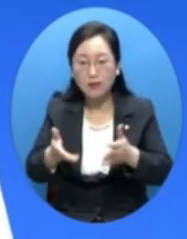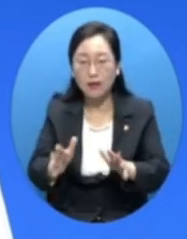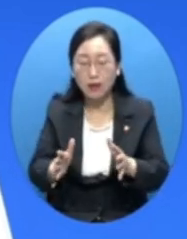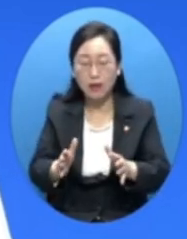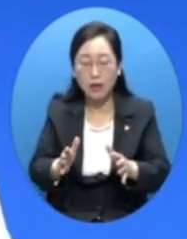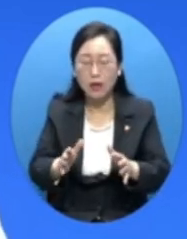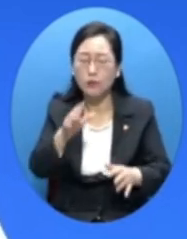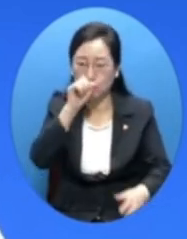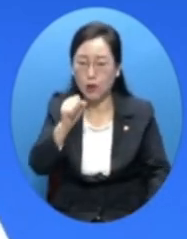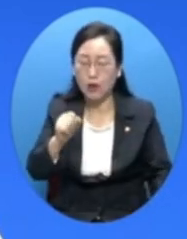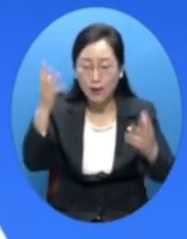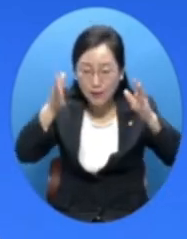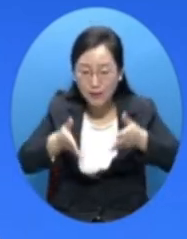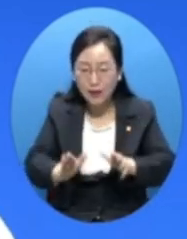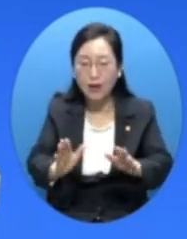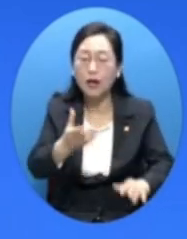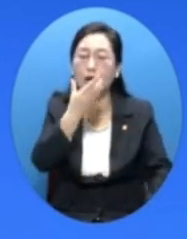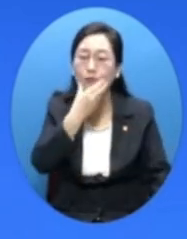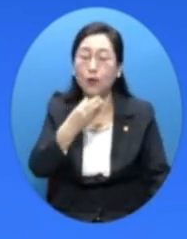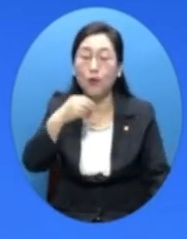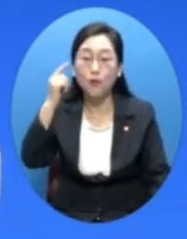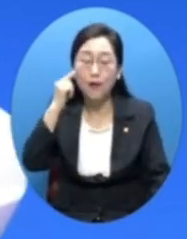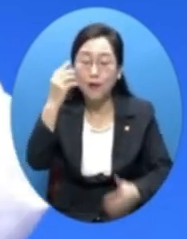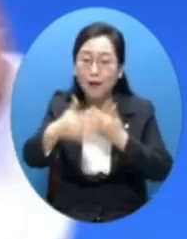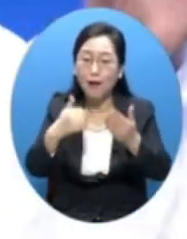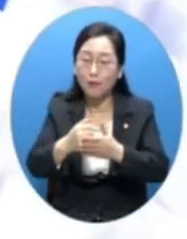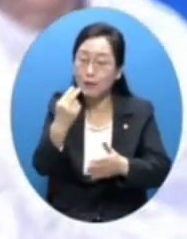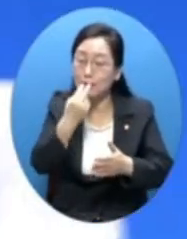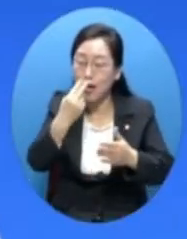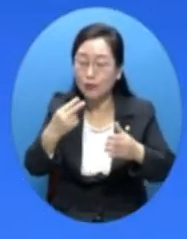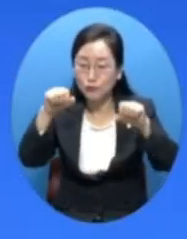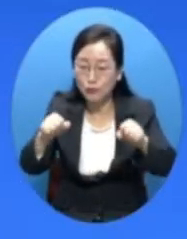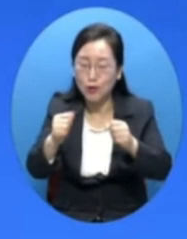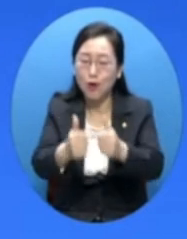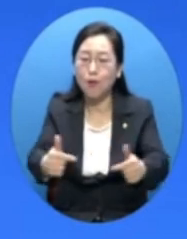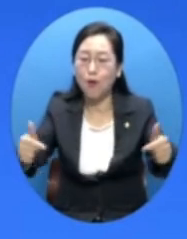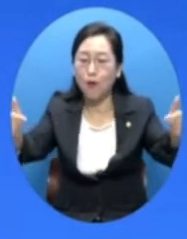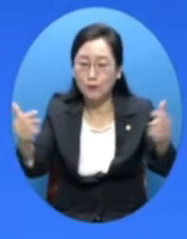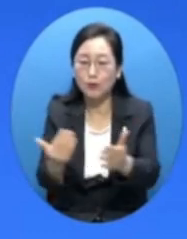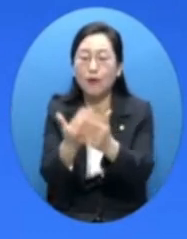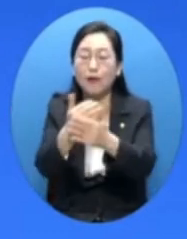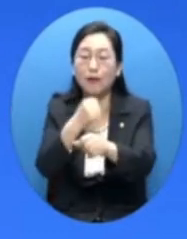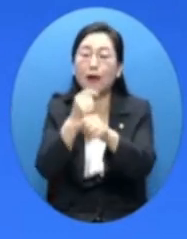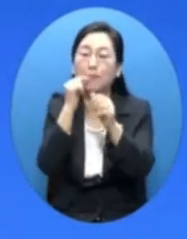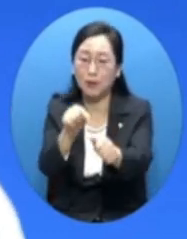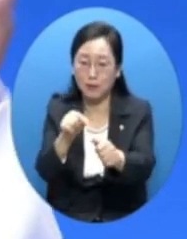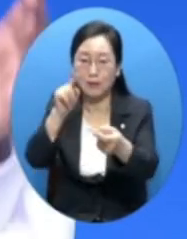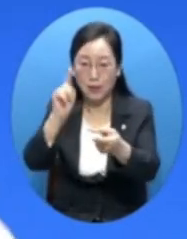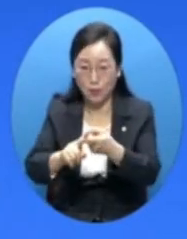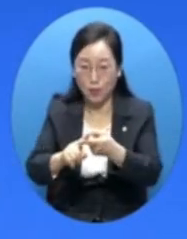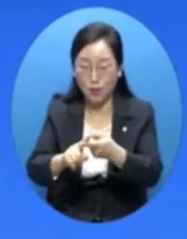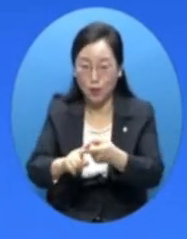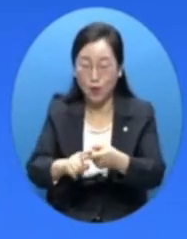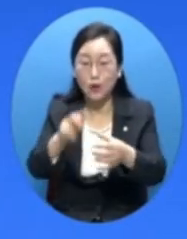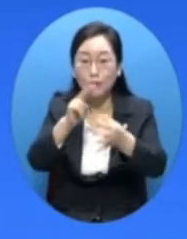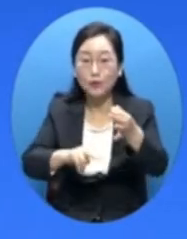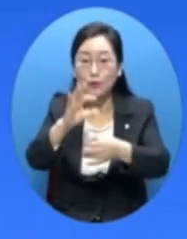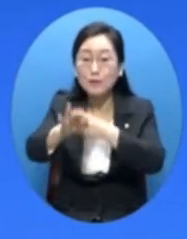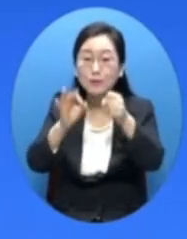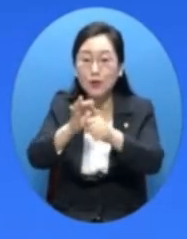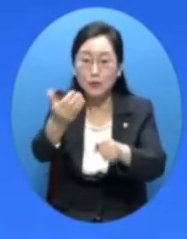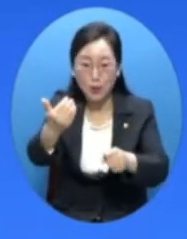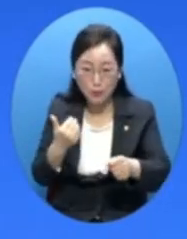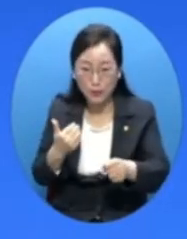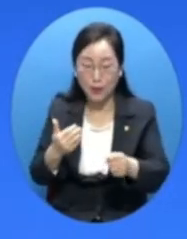아이 낳는 것이 복입니다. 왜? 하나님께서 생육하고 번성해라 했기 때문에 우리 교회에서 10여 년 전부터 출산장려금 제도를